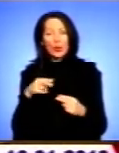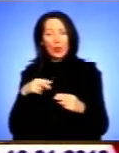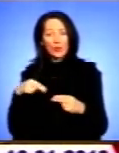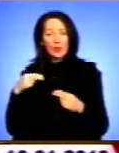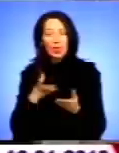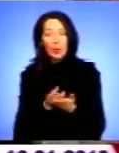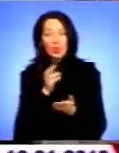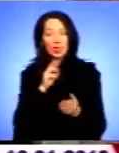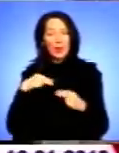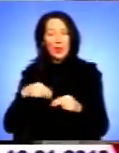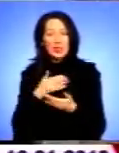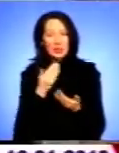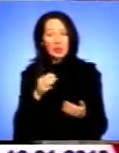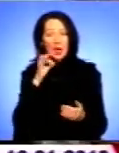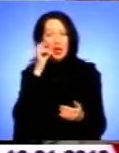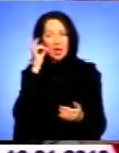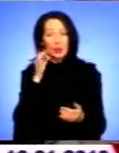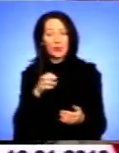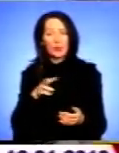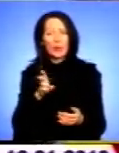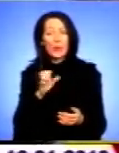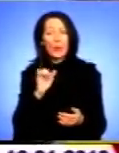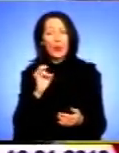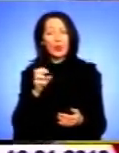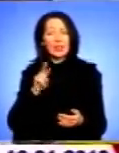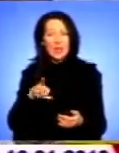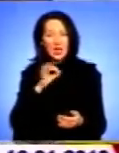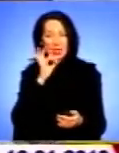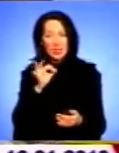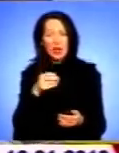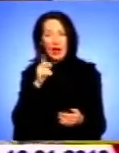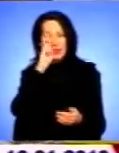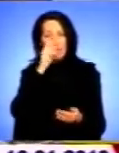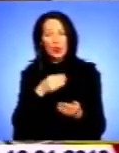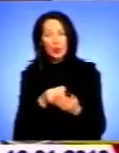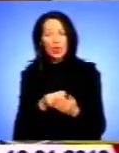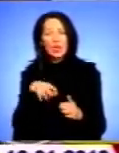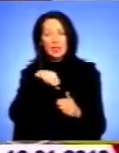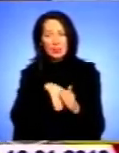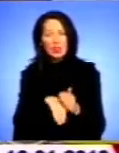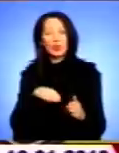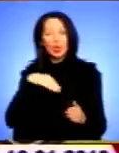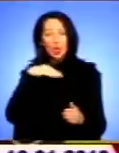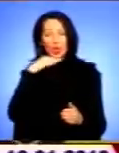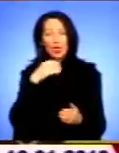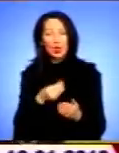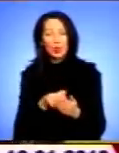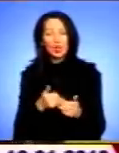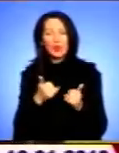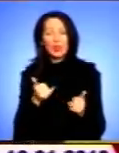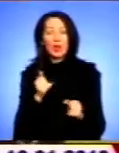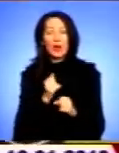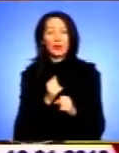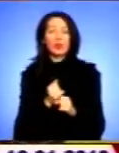на моє переконання. Михайло Буртняк зауважив, що в держбюджеті загалом закладено достатньо коштів для функціонування медичної